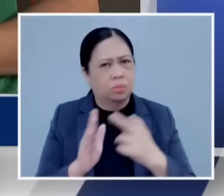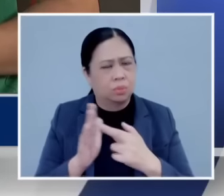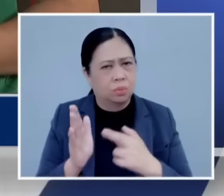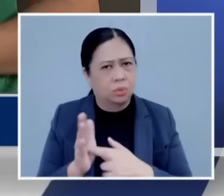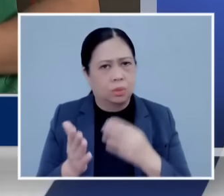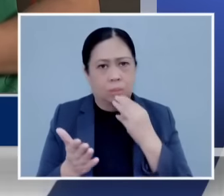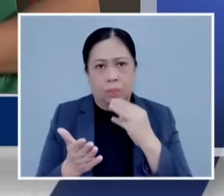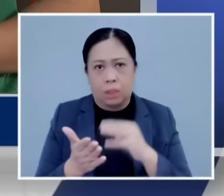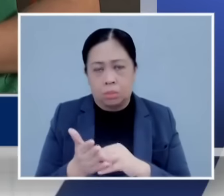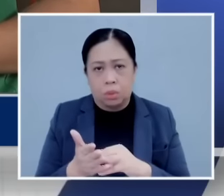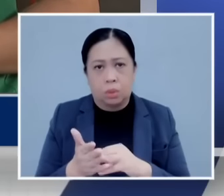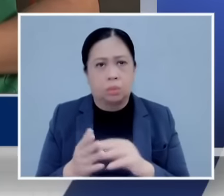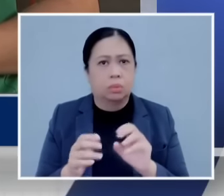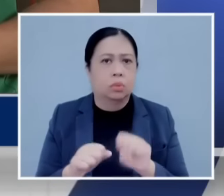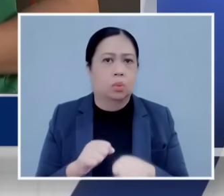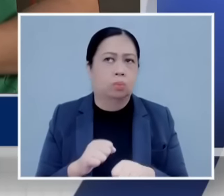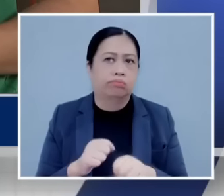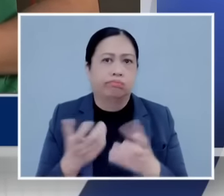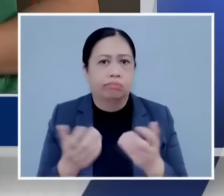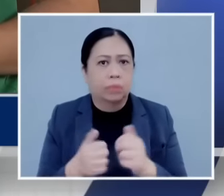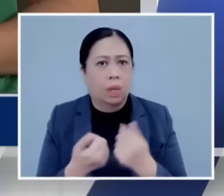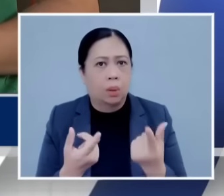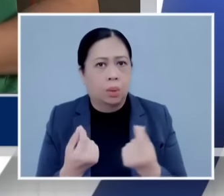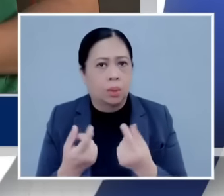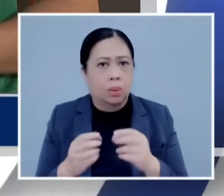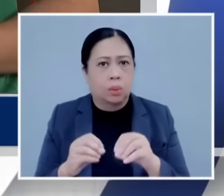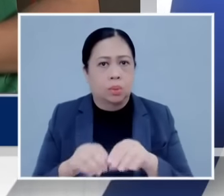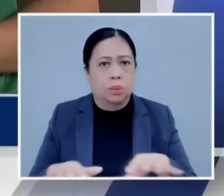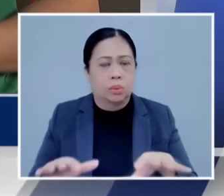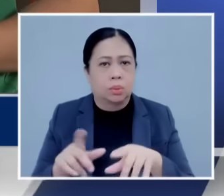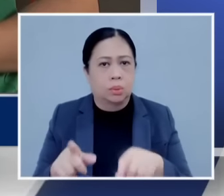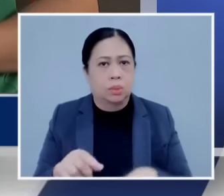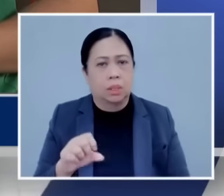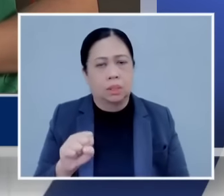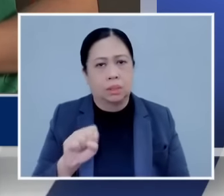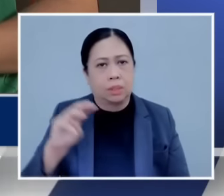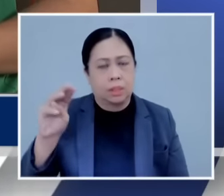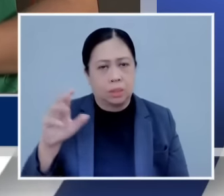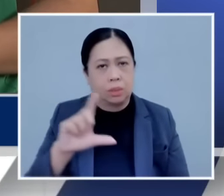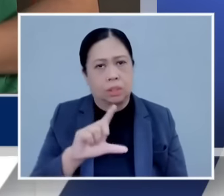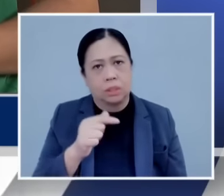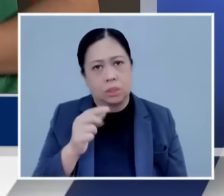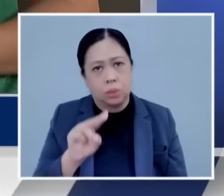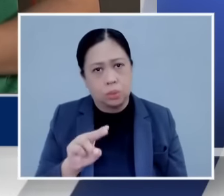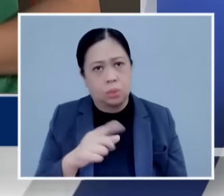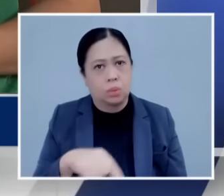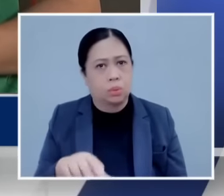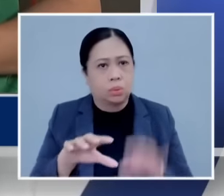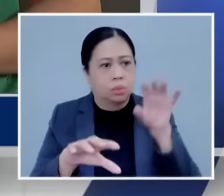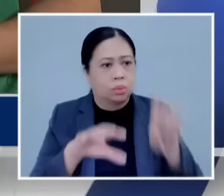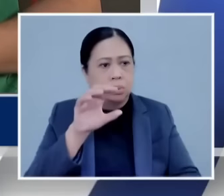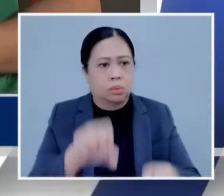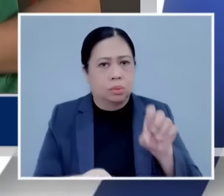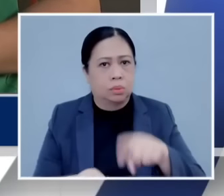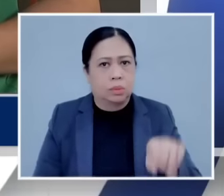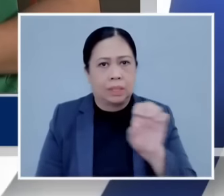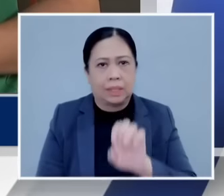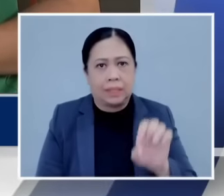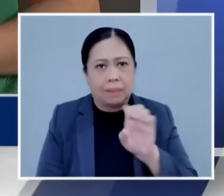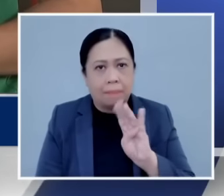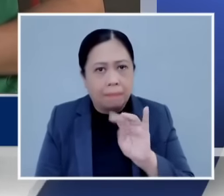memorandum. So paano ngayon ipinatutupad ng San Mateo local government ang panghuli sa natural mga e-bike at